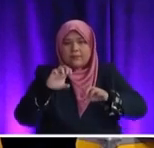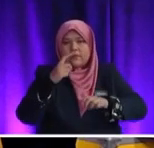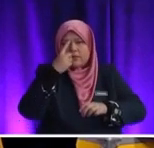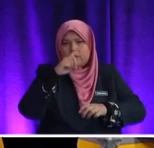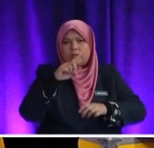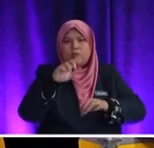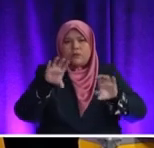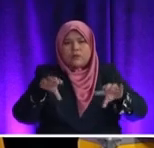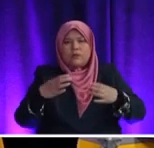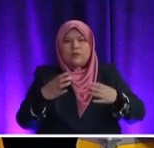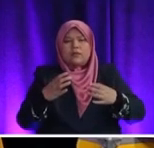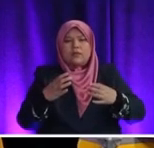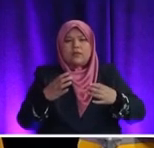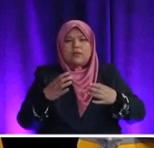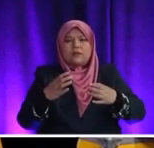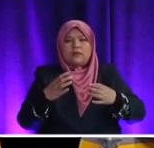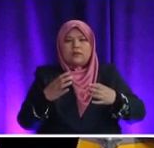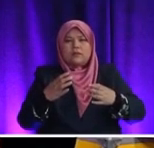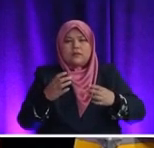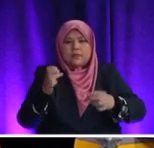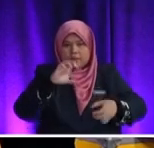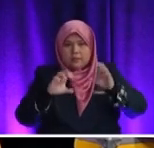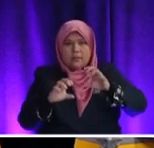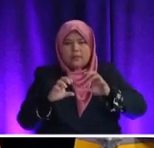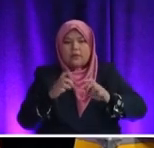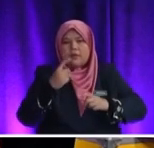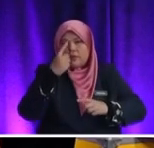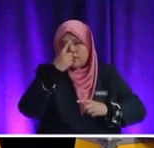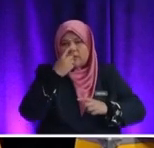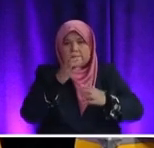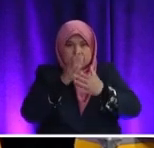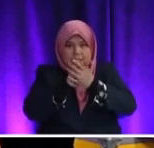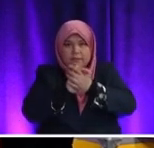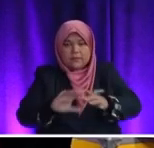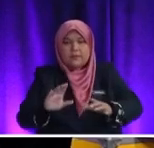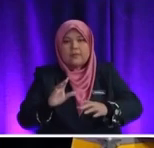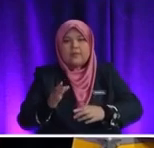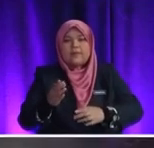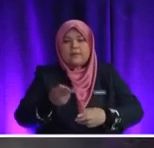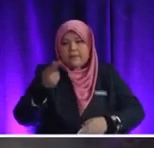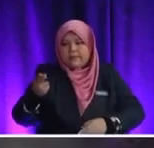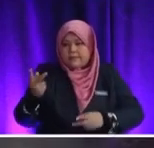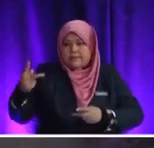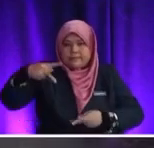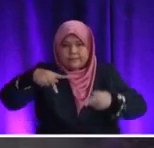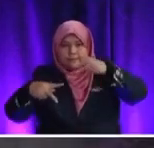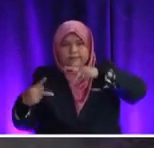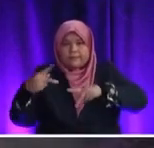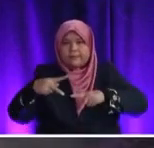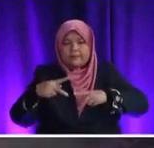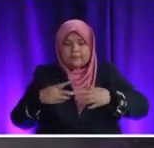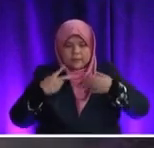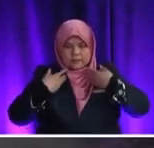sekali melibatkan eksperimen yang melibatkan bahan kimia sugite perlu memakai peralatan perlindungan diri yang betul